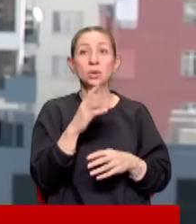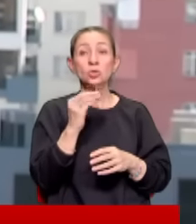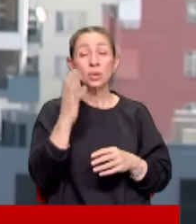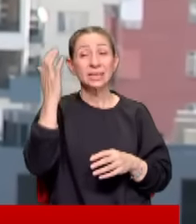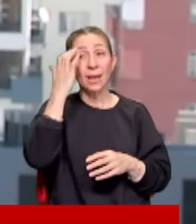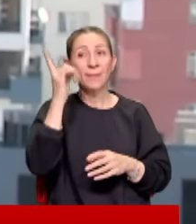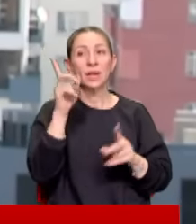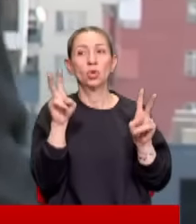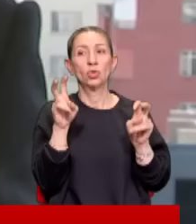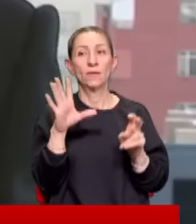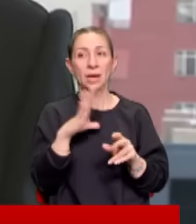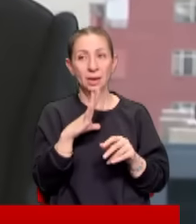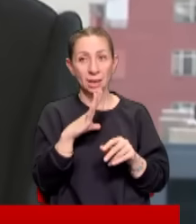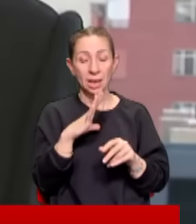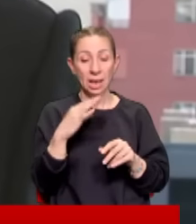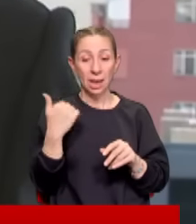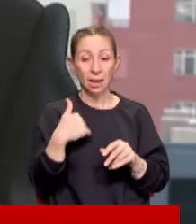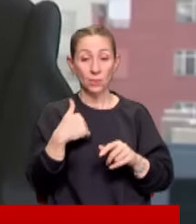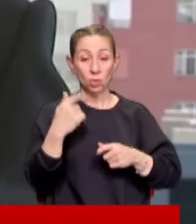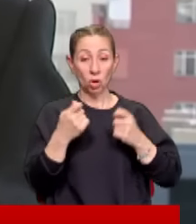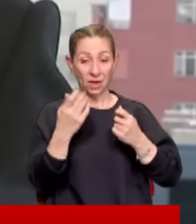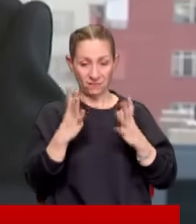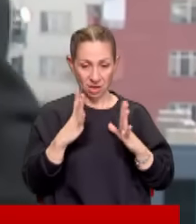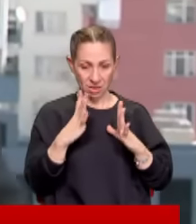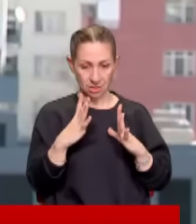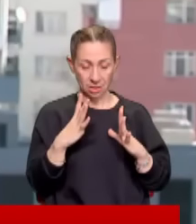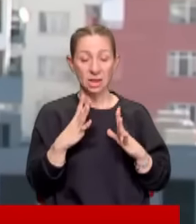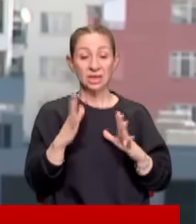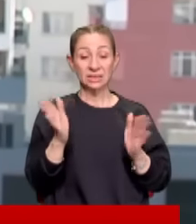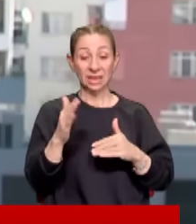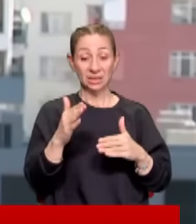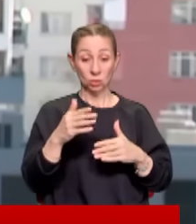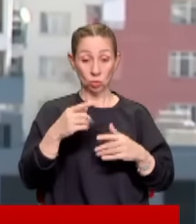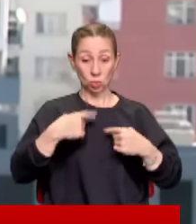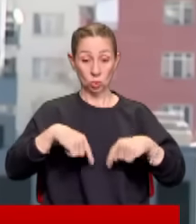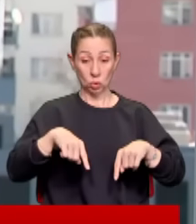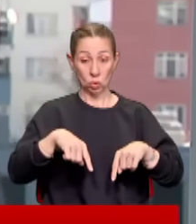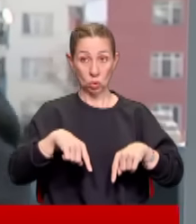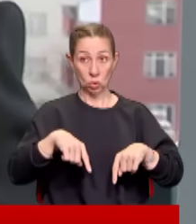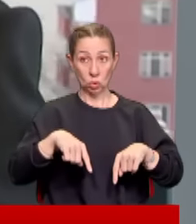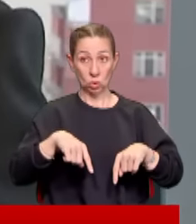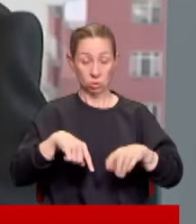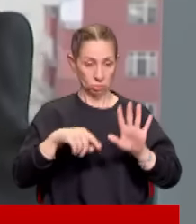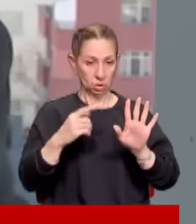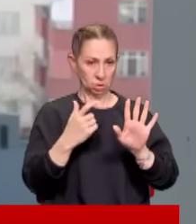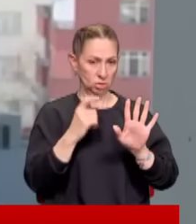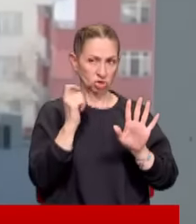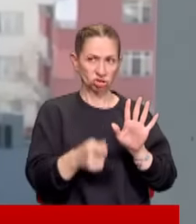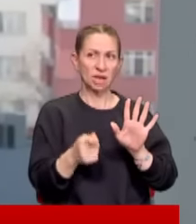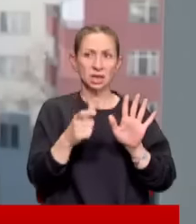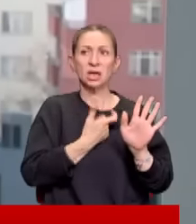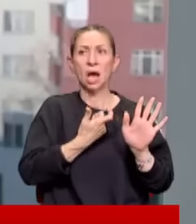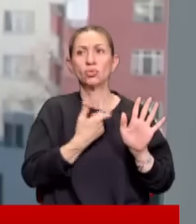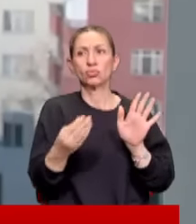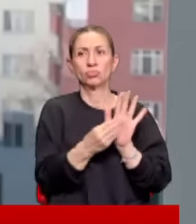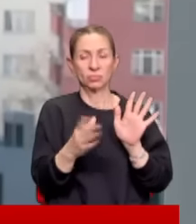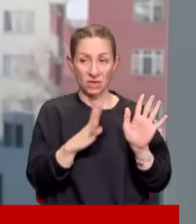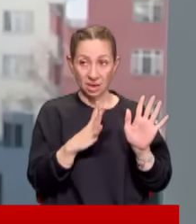bir konu var. Kamu görevlisi olacak sandık kurulu, husus bu, bu kanunun